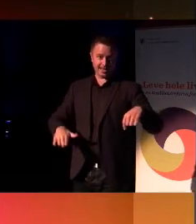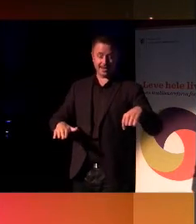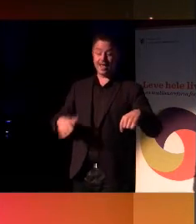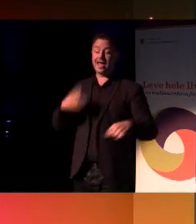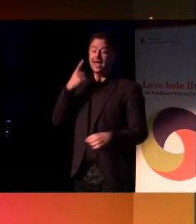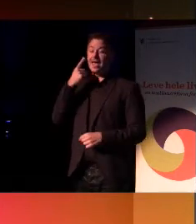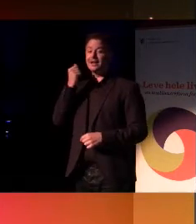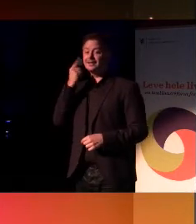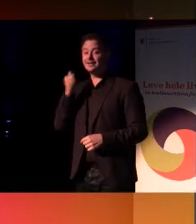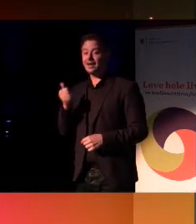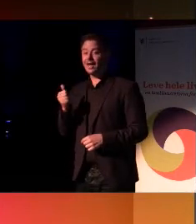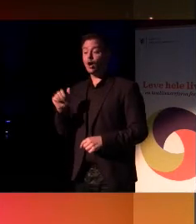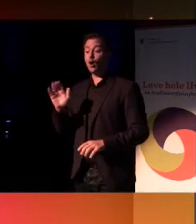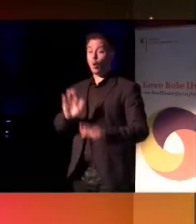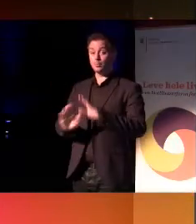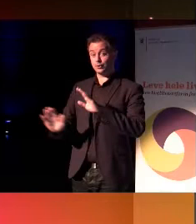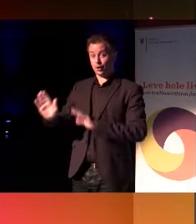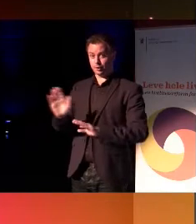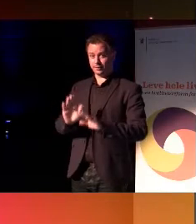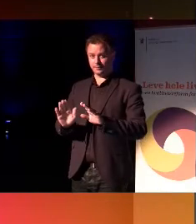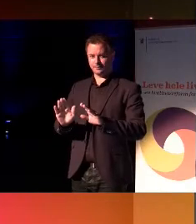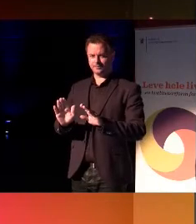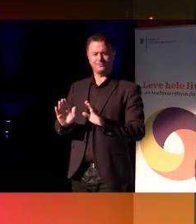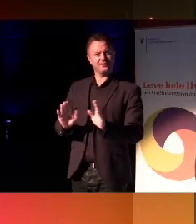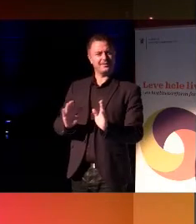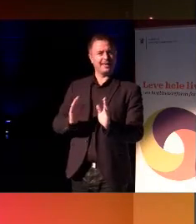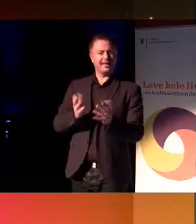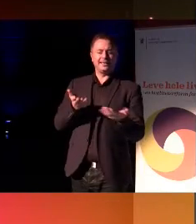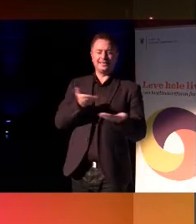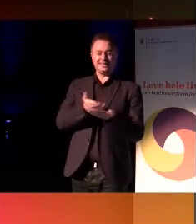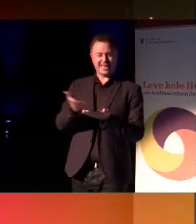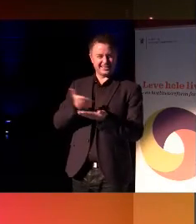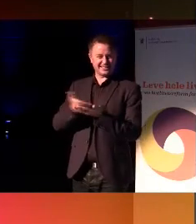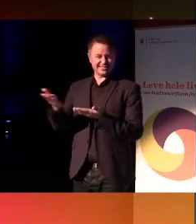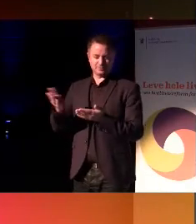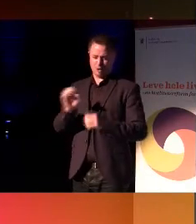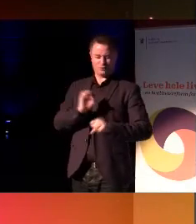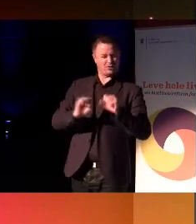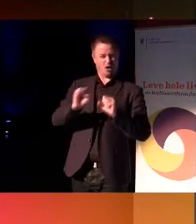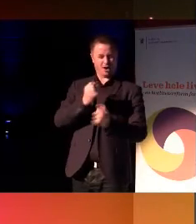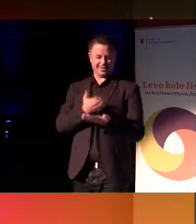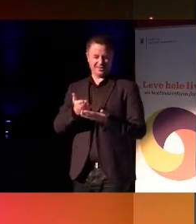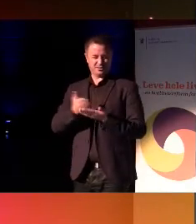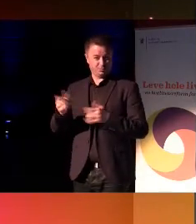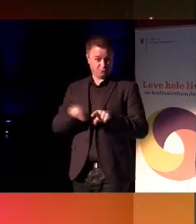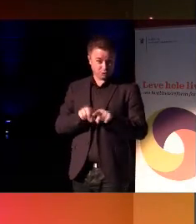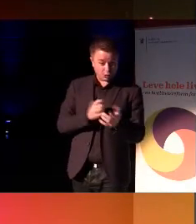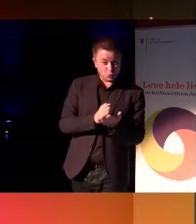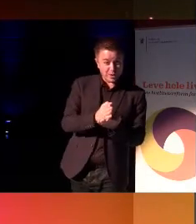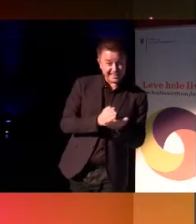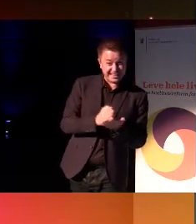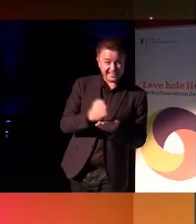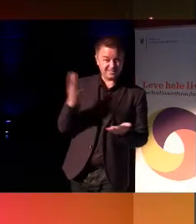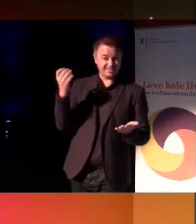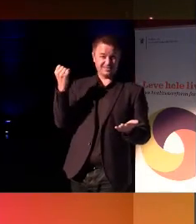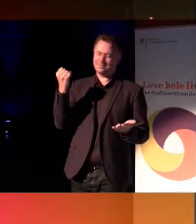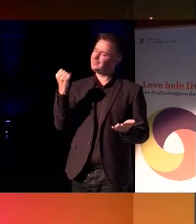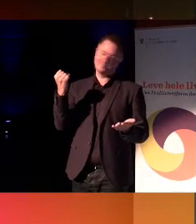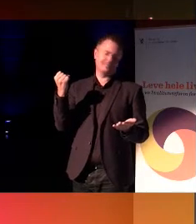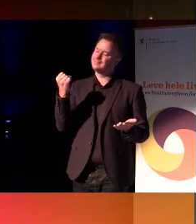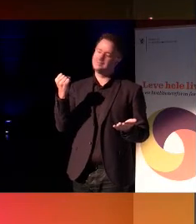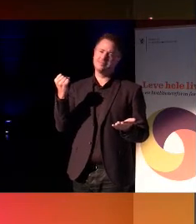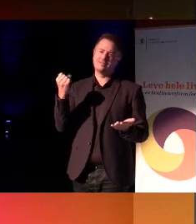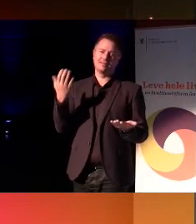Forsvarlige tjenester handler jo ikke om et sånt teoretisk, juridisk begrep. De er faktisk, det vi snakker